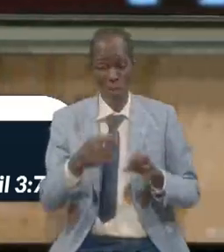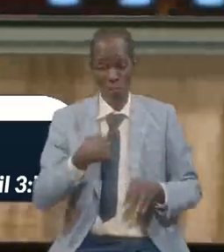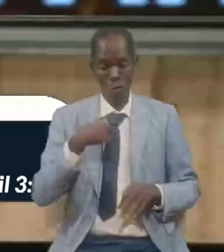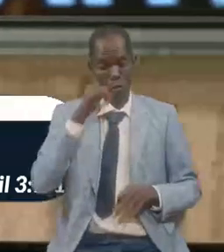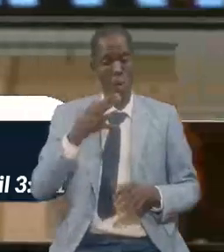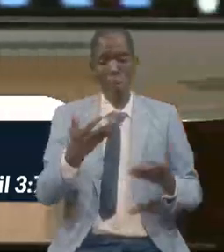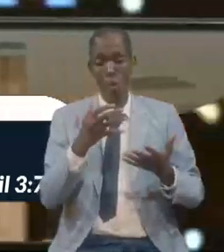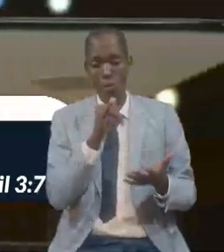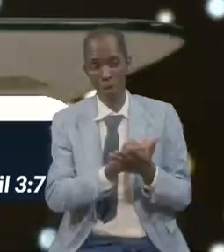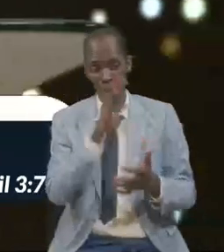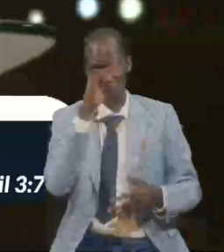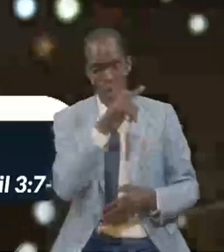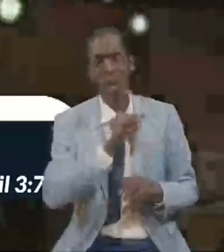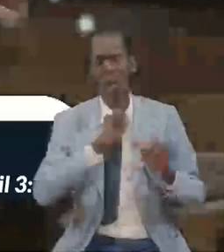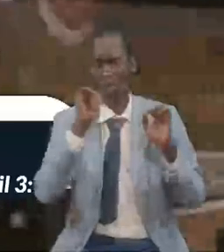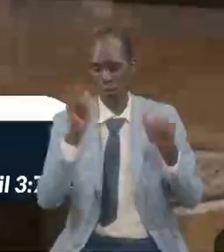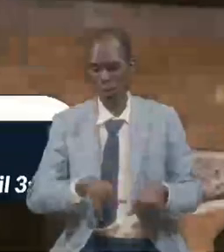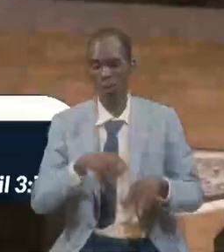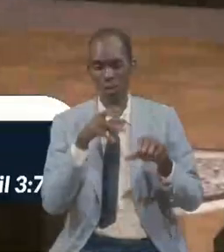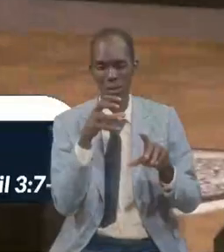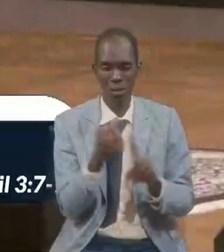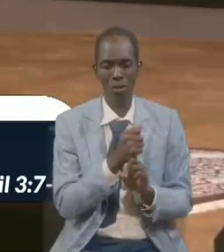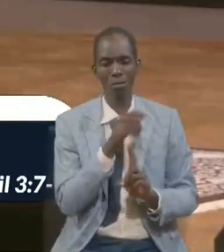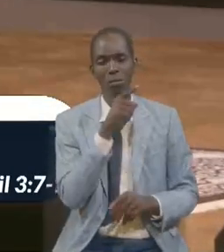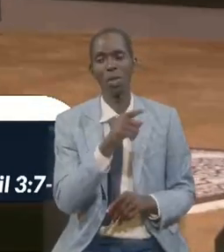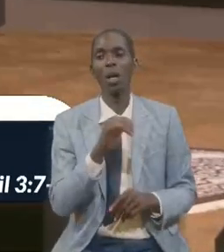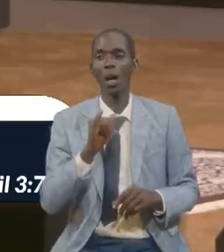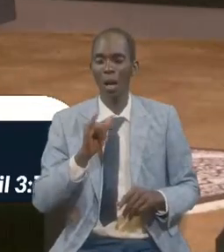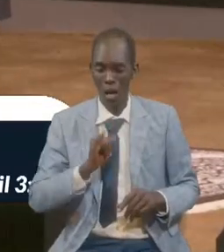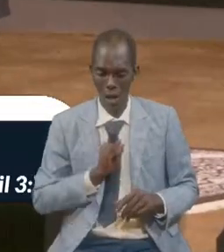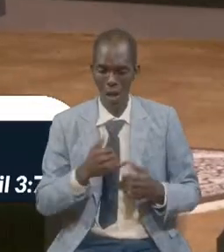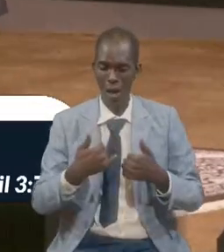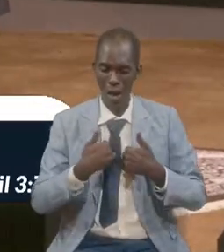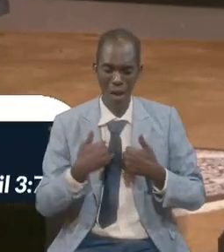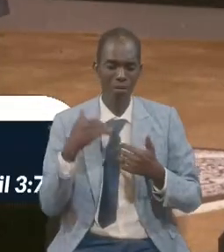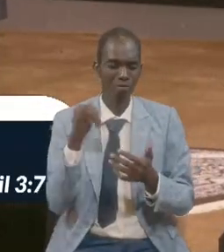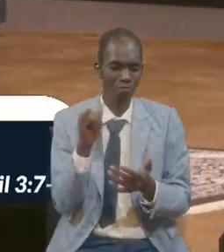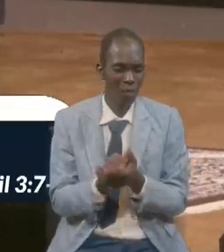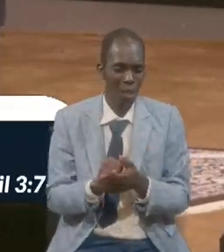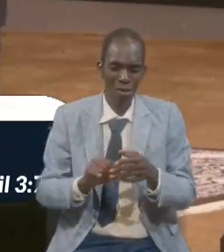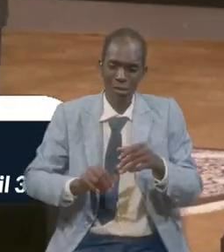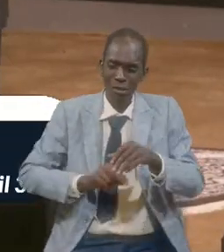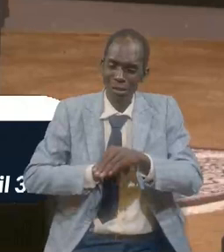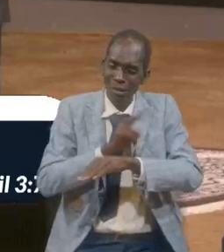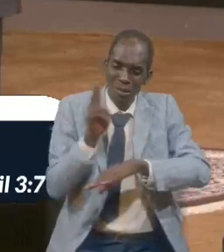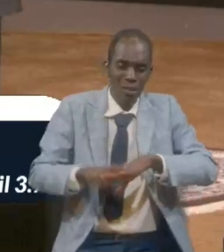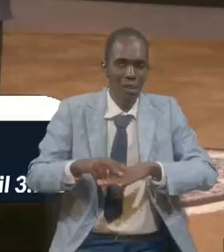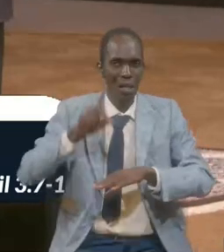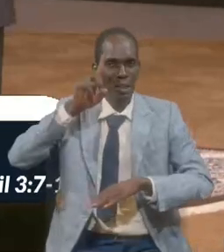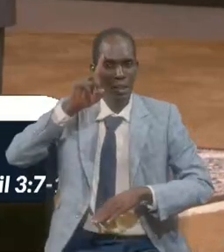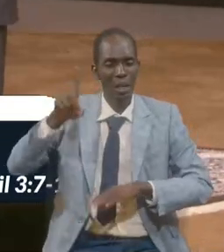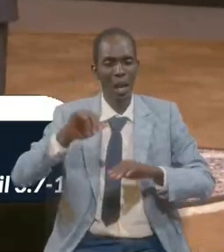seulement si je ne le veux pas. Si je le veux, je peux l'avoir. Ah, moi, j'ai ce talent-là,